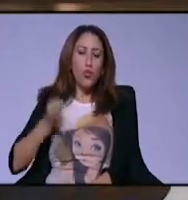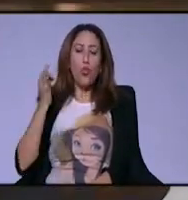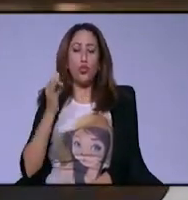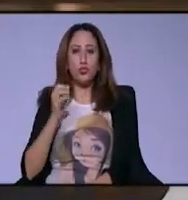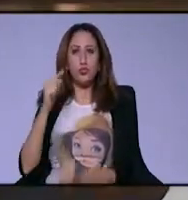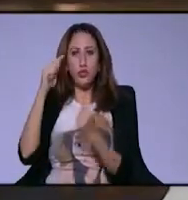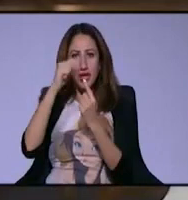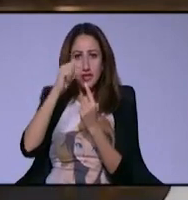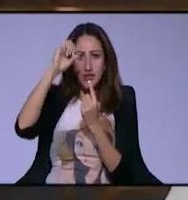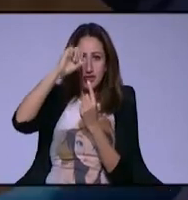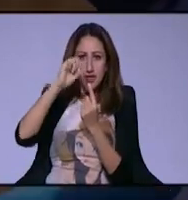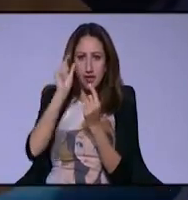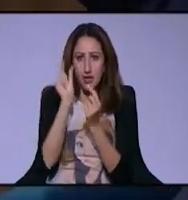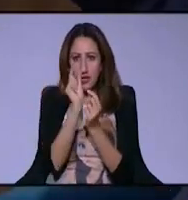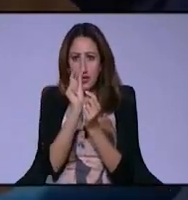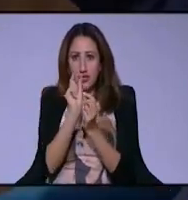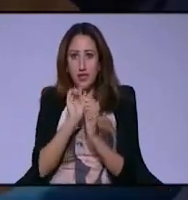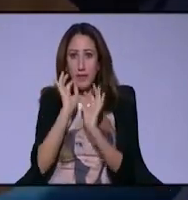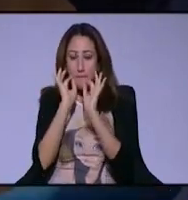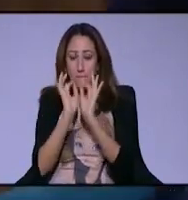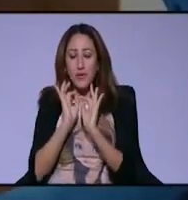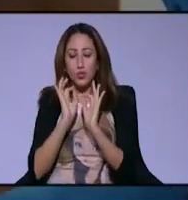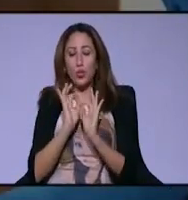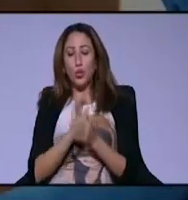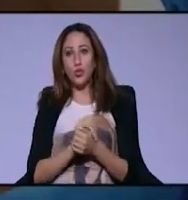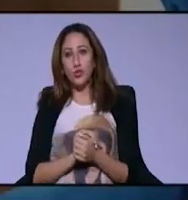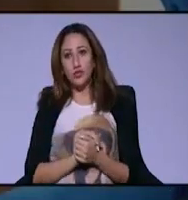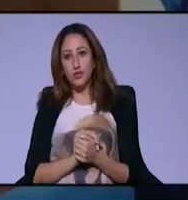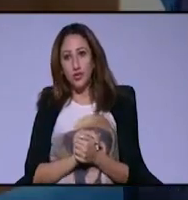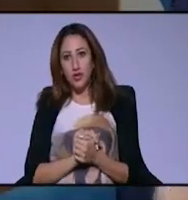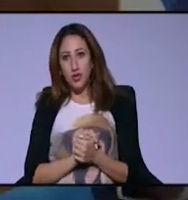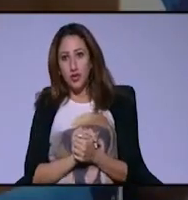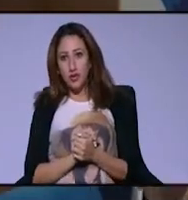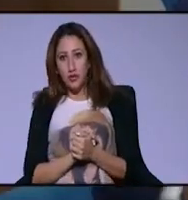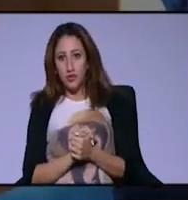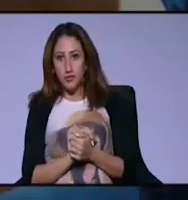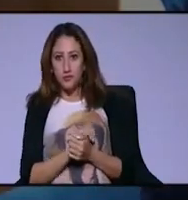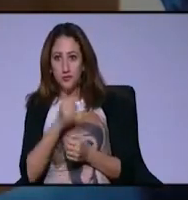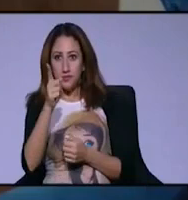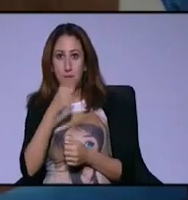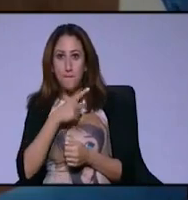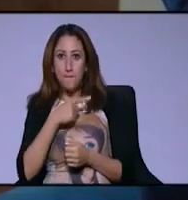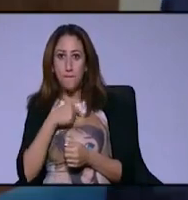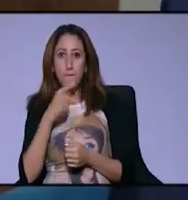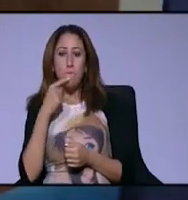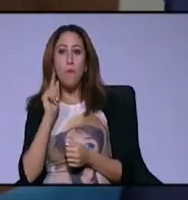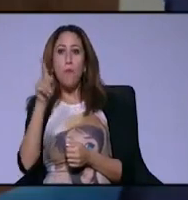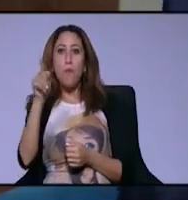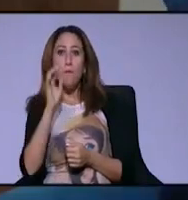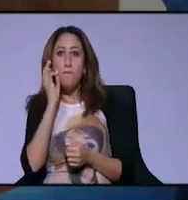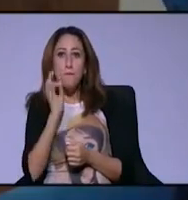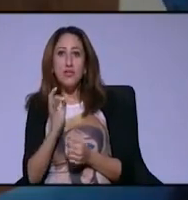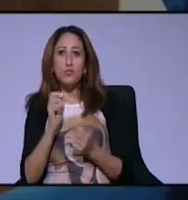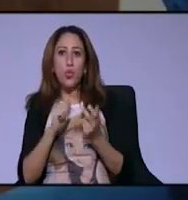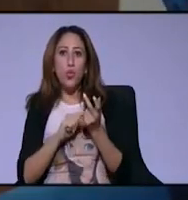الفيلم بتاع الفيلم بتاع السلام عليك يا رسول الله مثل مشت، احنا بنقول مشت، لا هو مش مشت، مشت